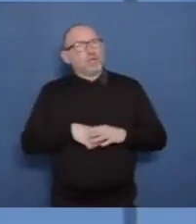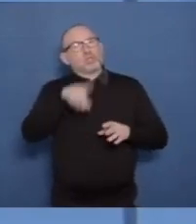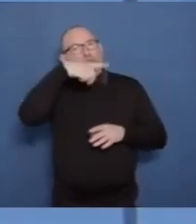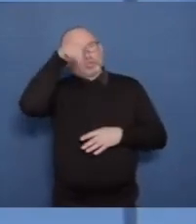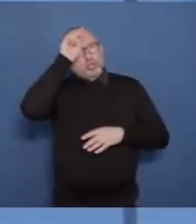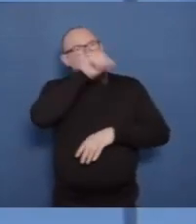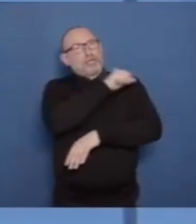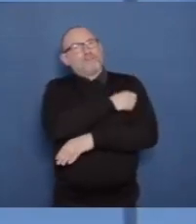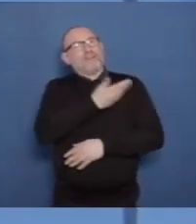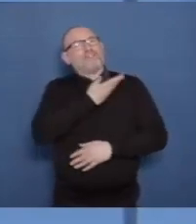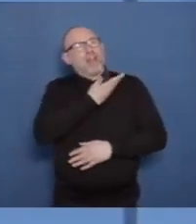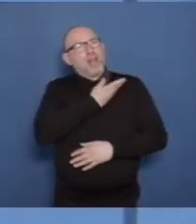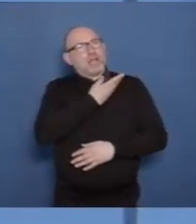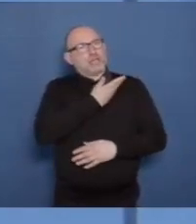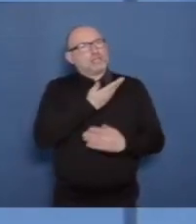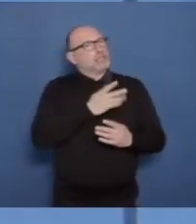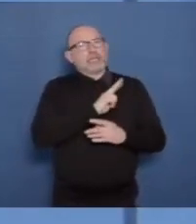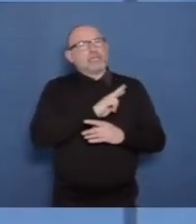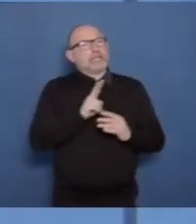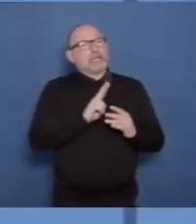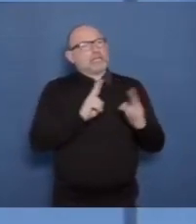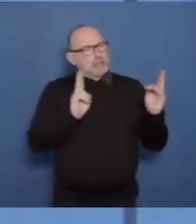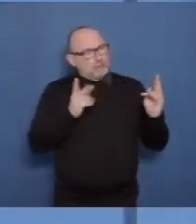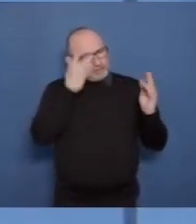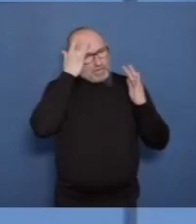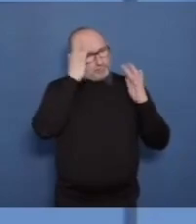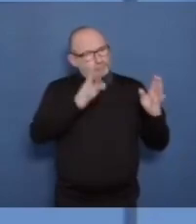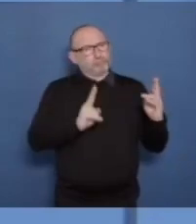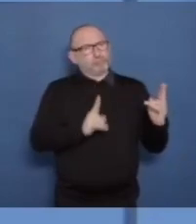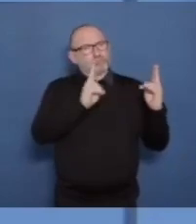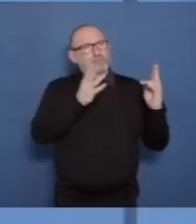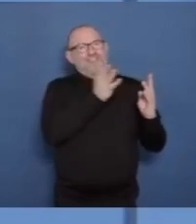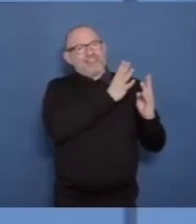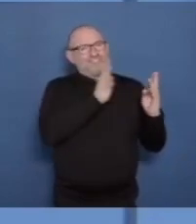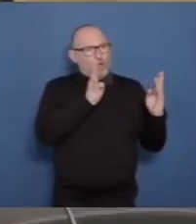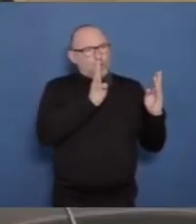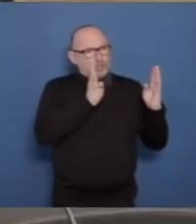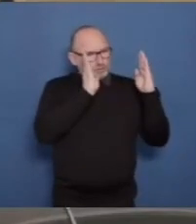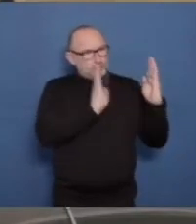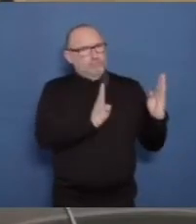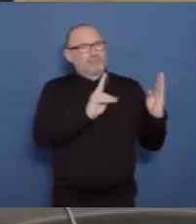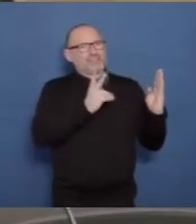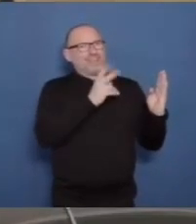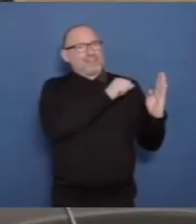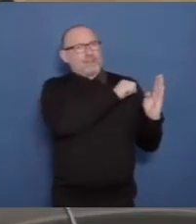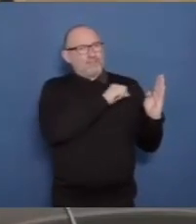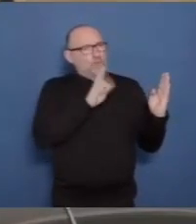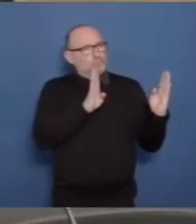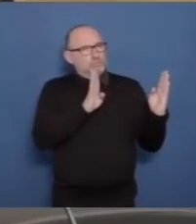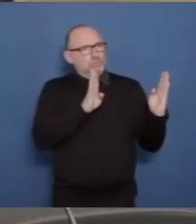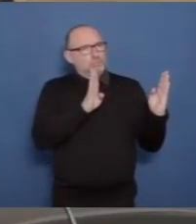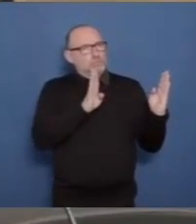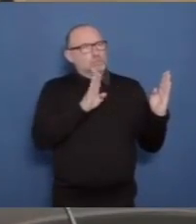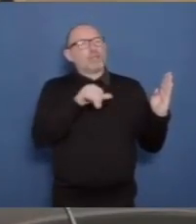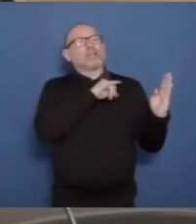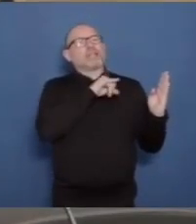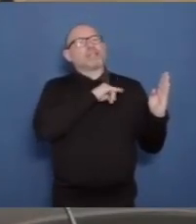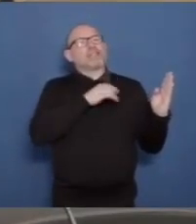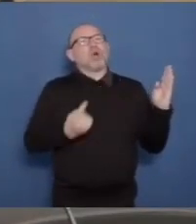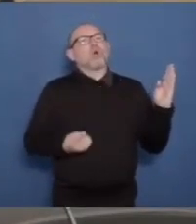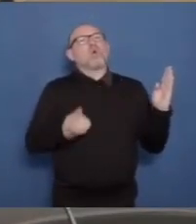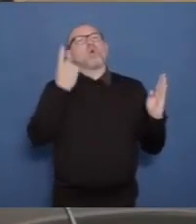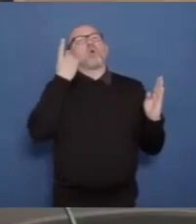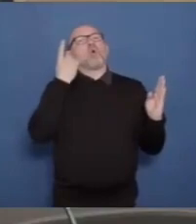die kürzere Variante, die zugelassen ist, also nach 4 Wochen etwa für die Zweitimpfung, sondern im Interesse eines